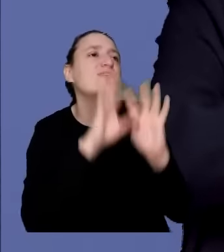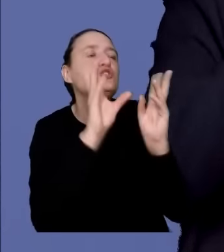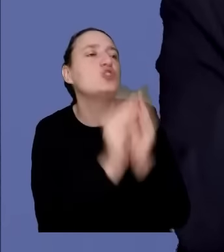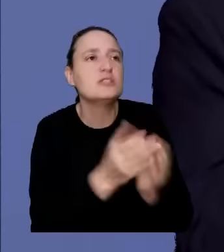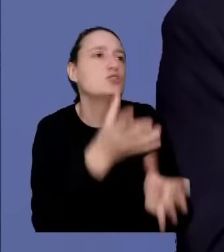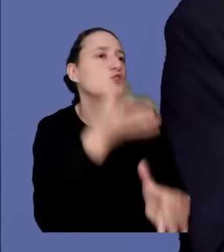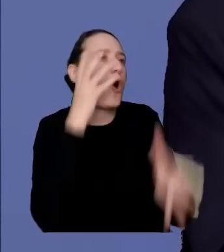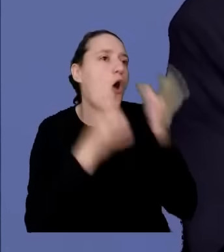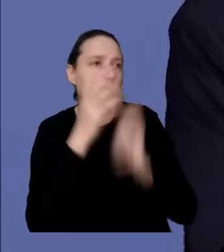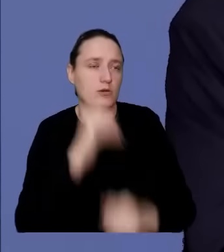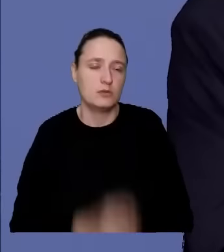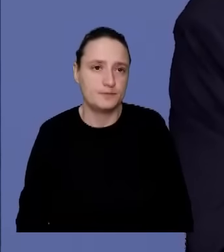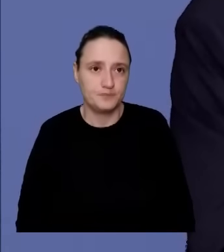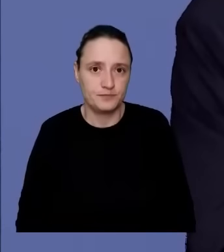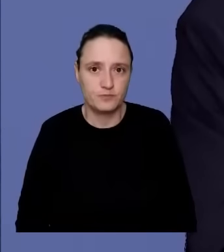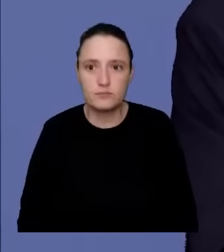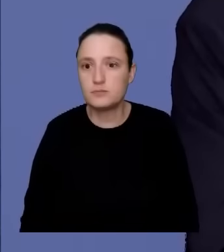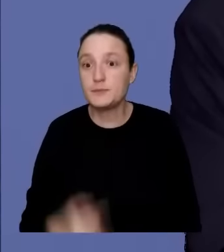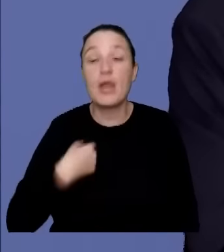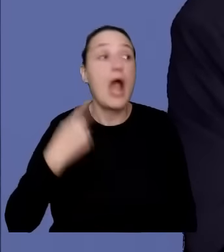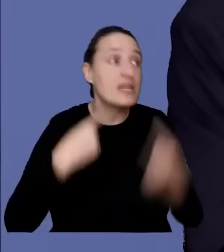Wobec pam